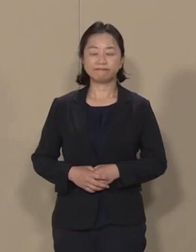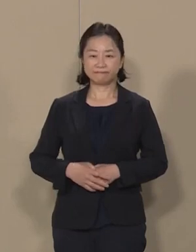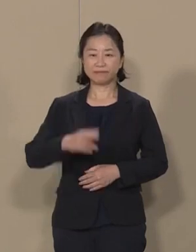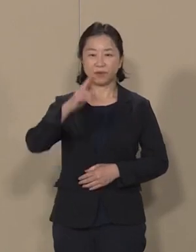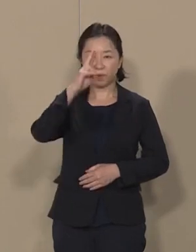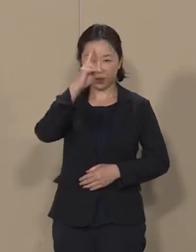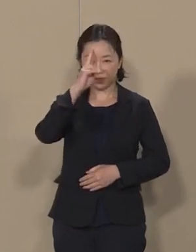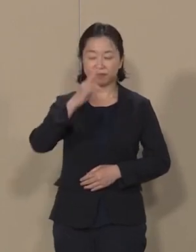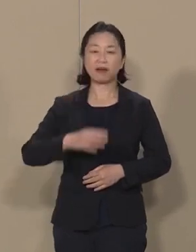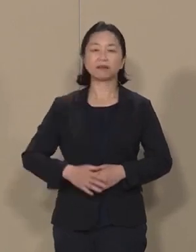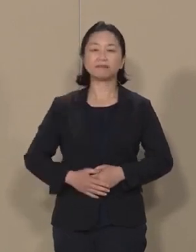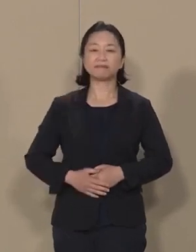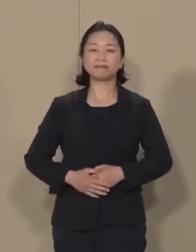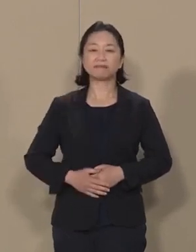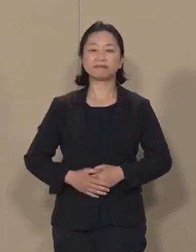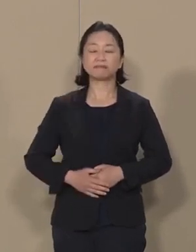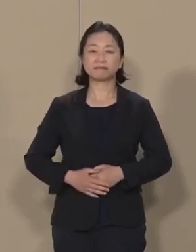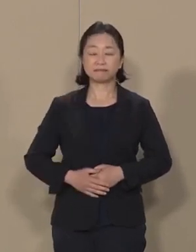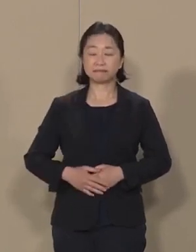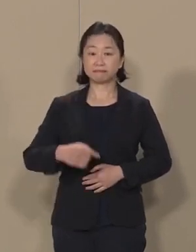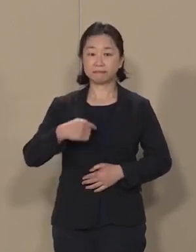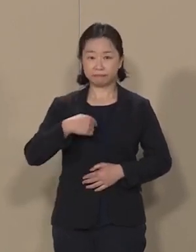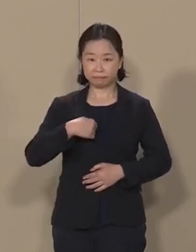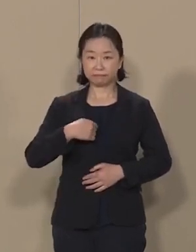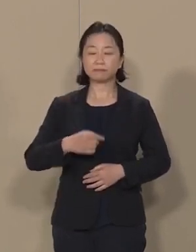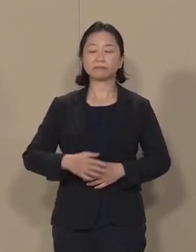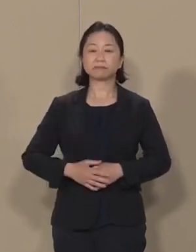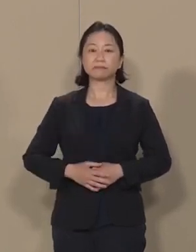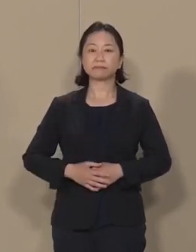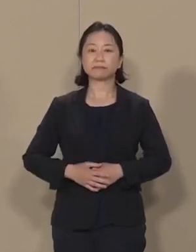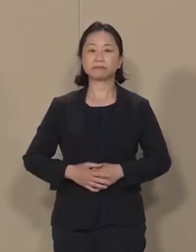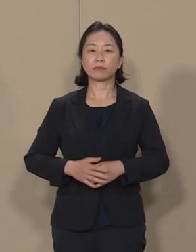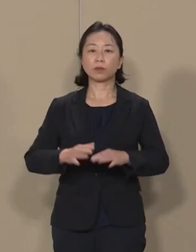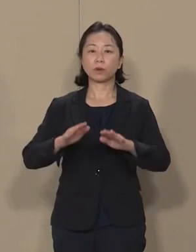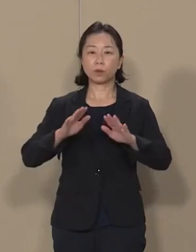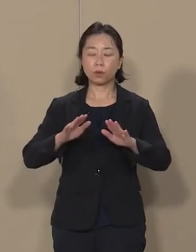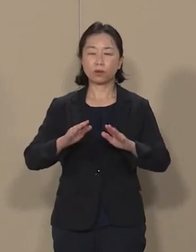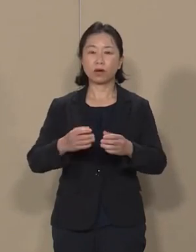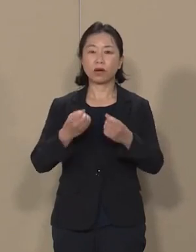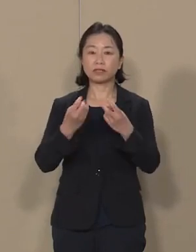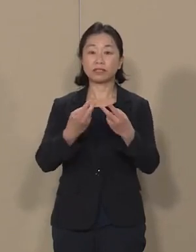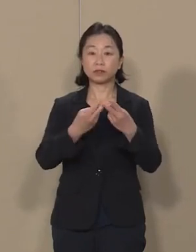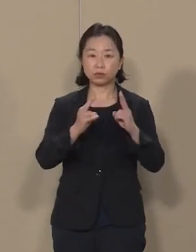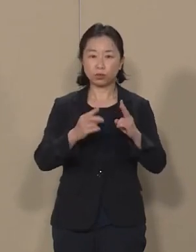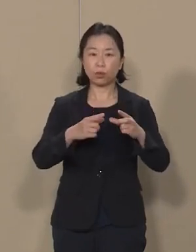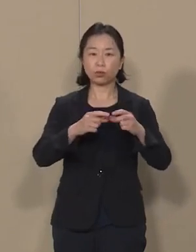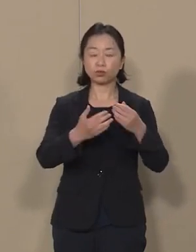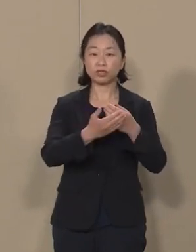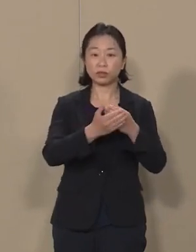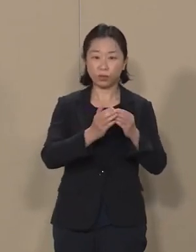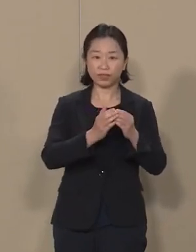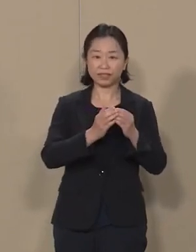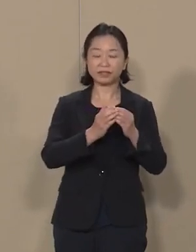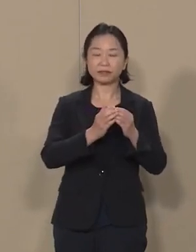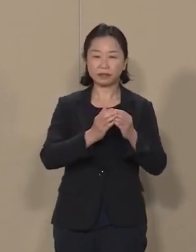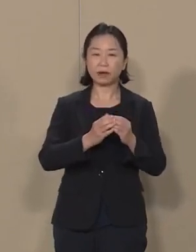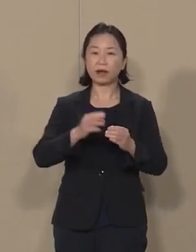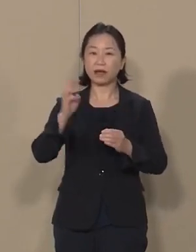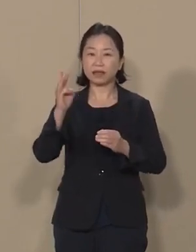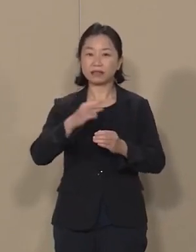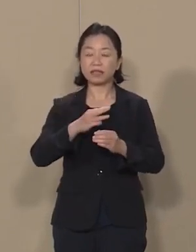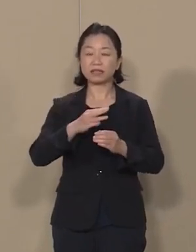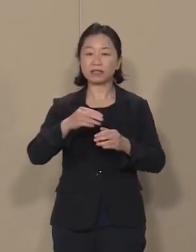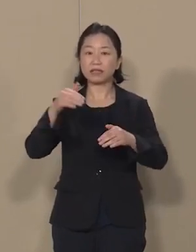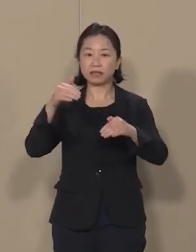こんにちは私は今回浸透を国森より参議院選